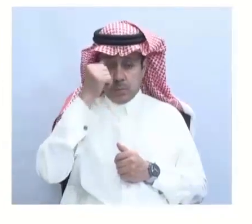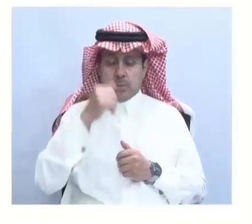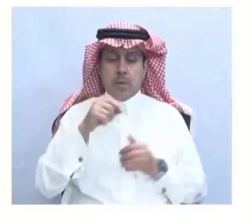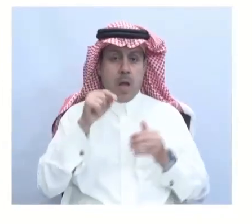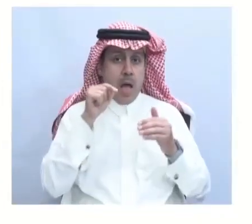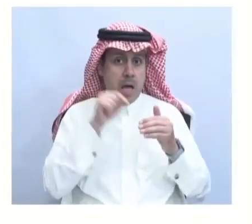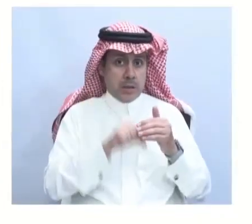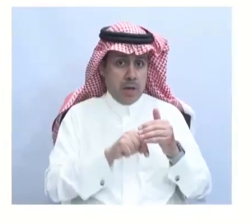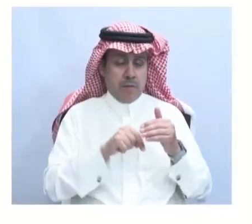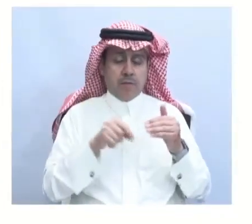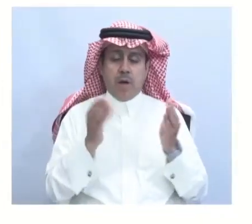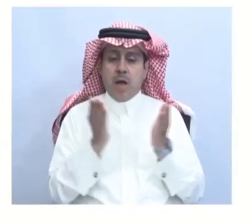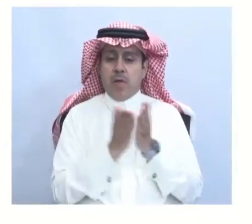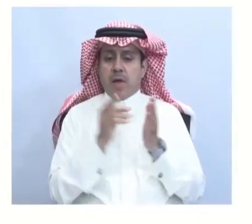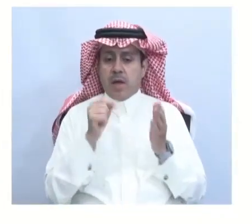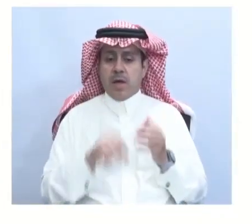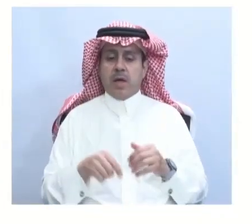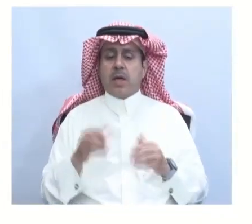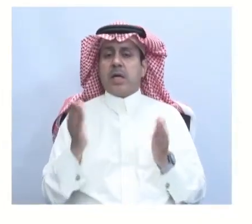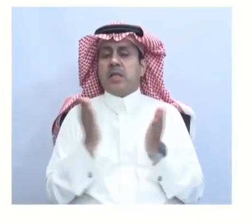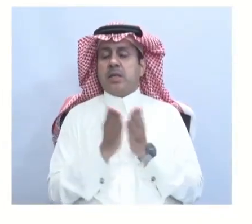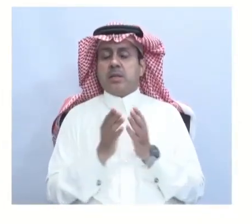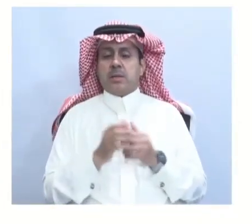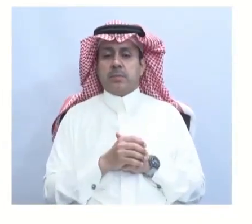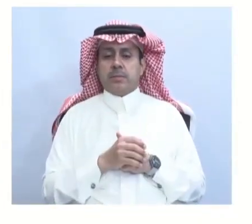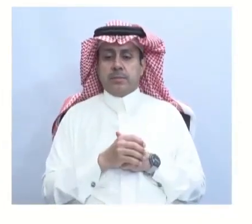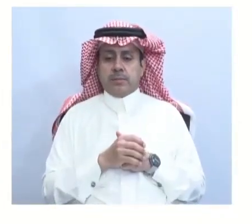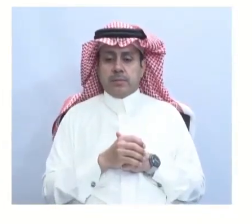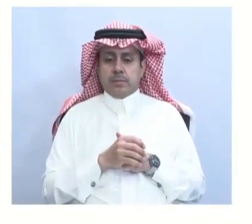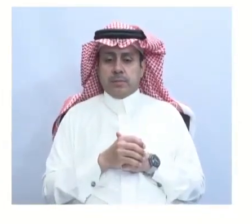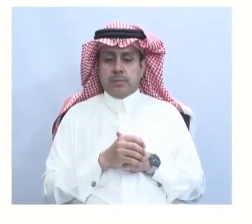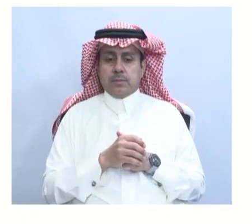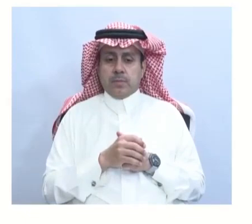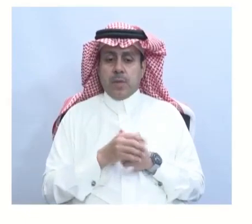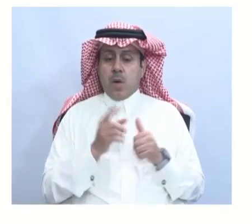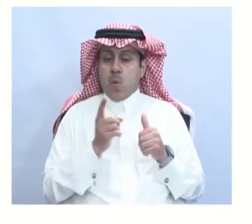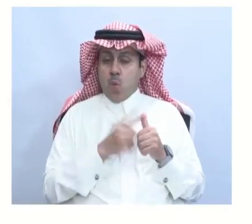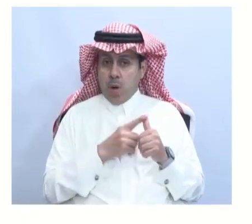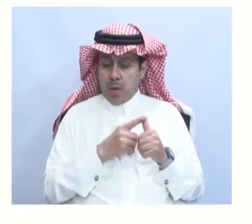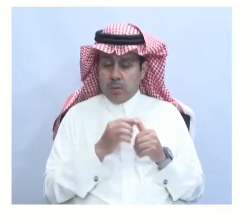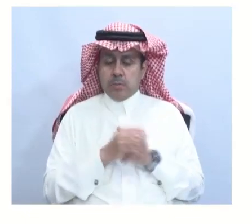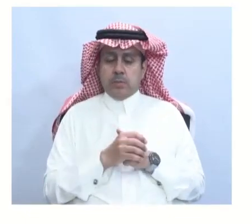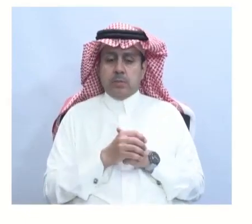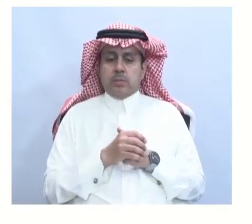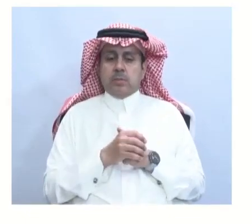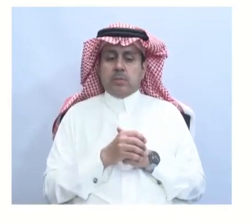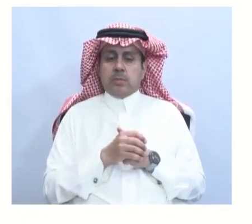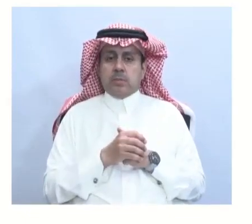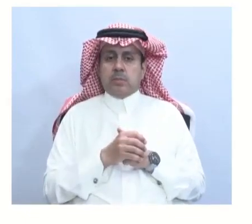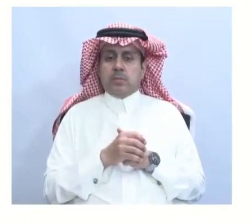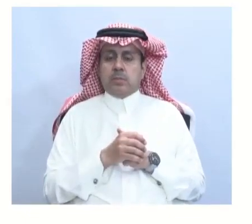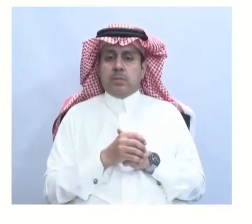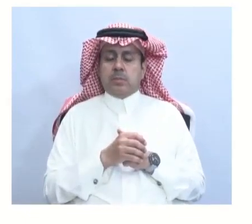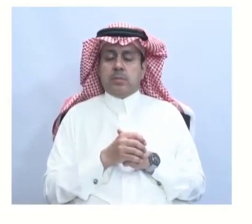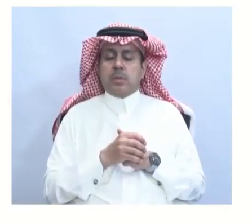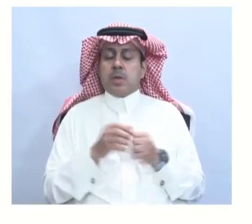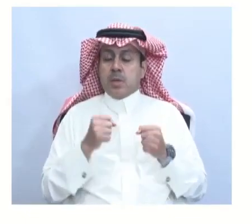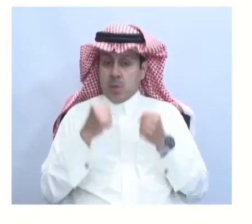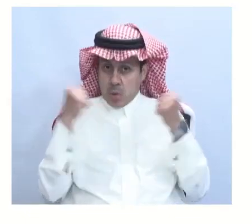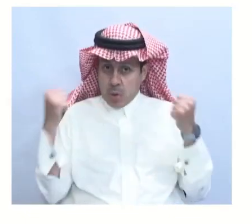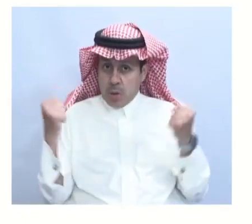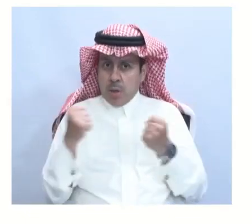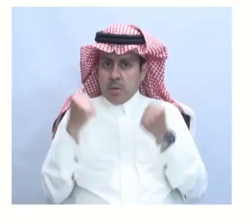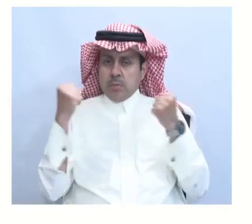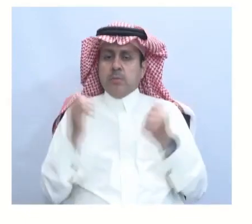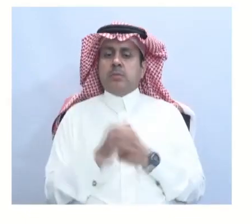ابرز واهم الاهداف المرسومه لدرس عندنا اول هدف نسمو واياكم باذن